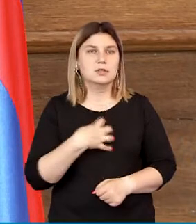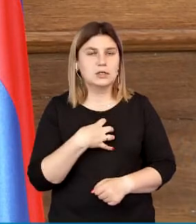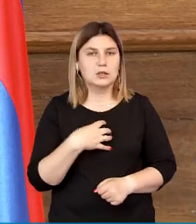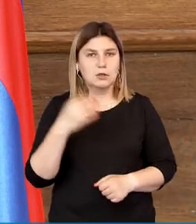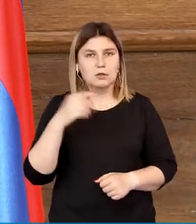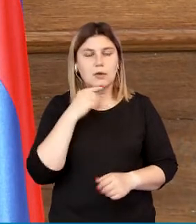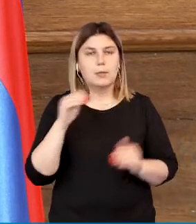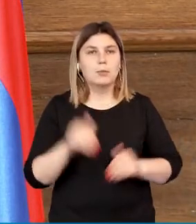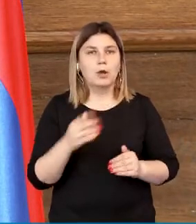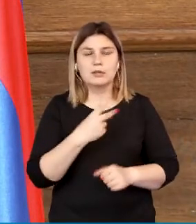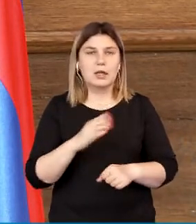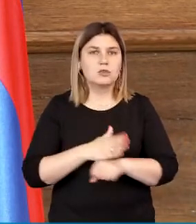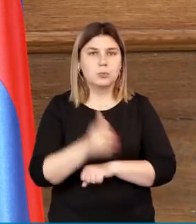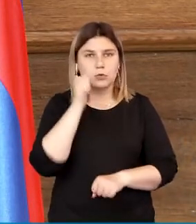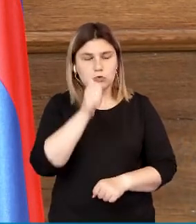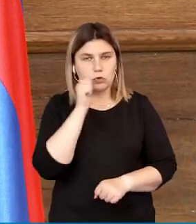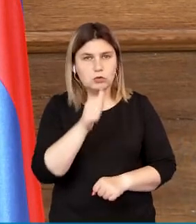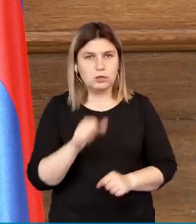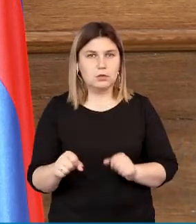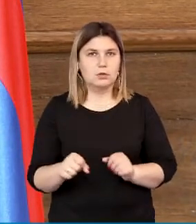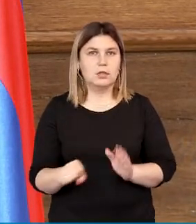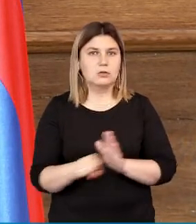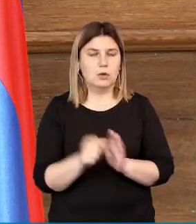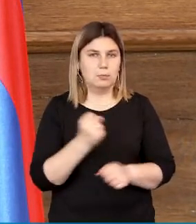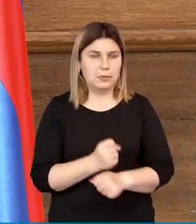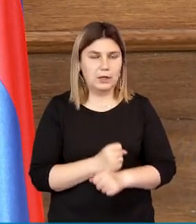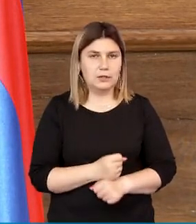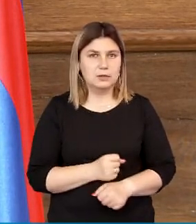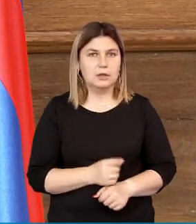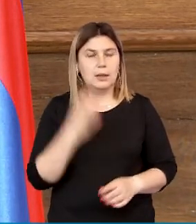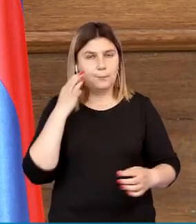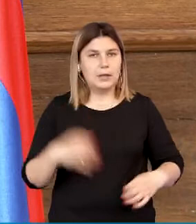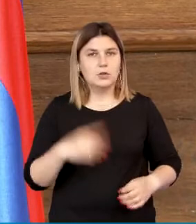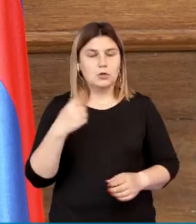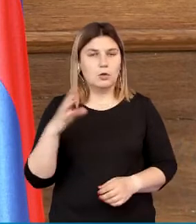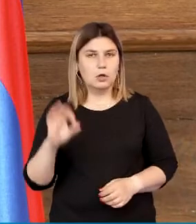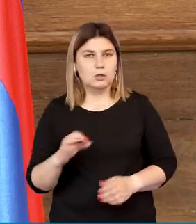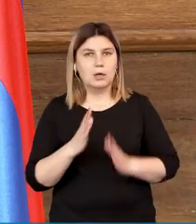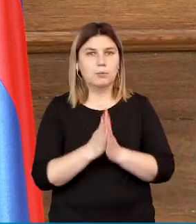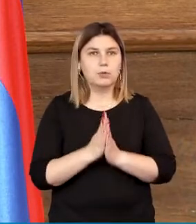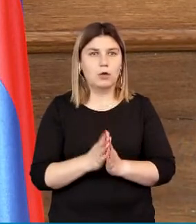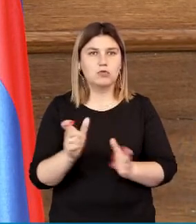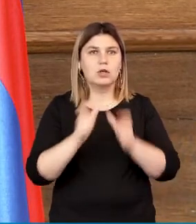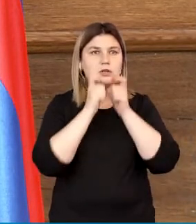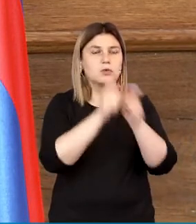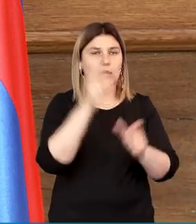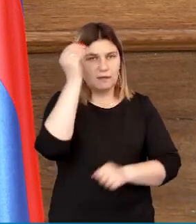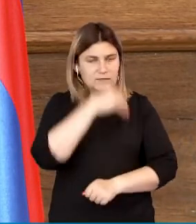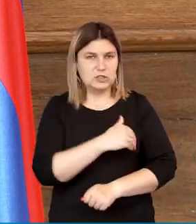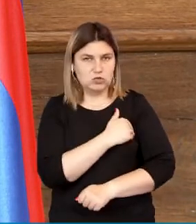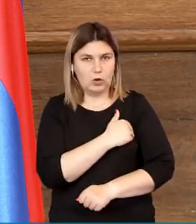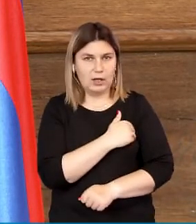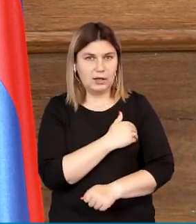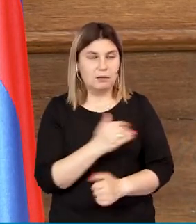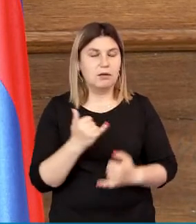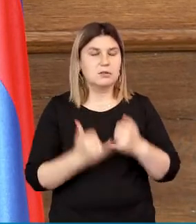rodzicom dzieci nie spóźnianie się codziennie do pracy? Pani Doroto, proszę te kwestie zgłaszać w szkole.